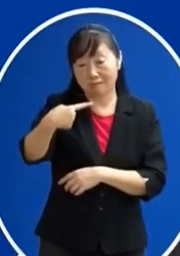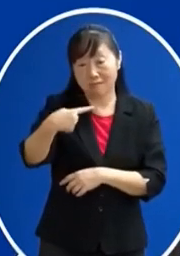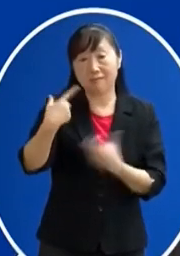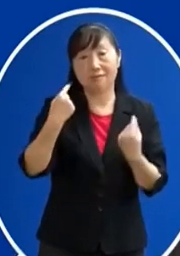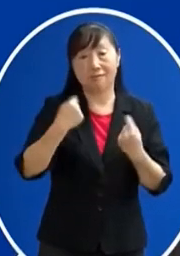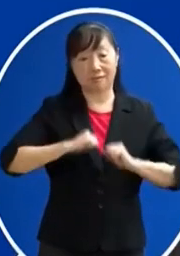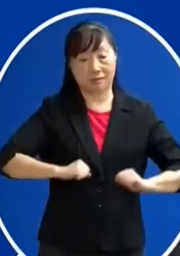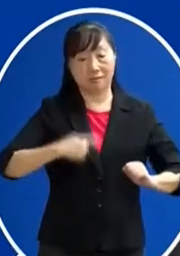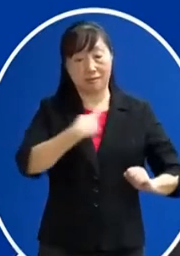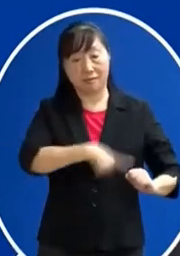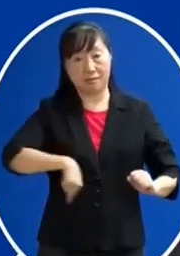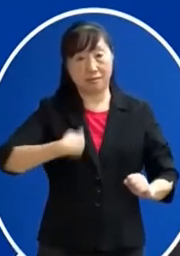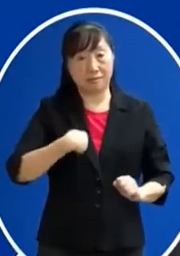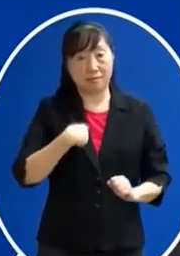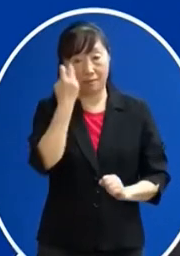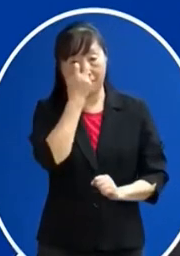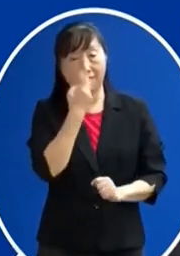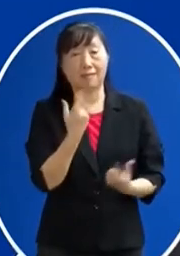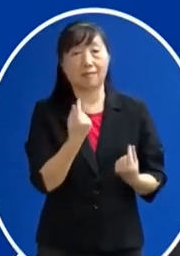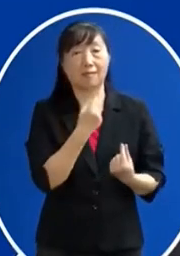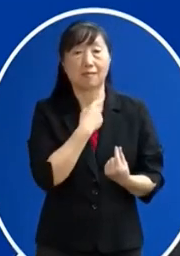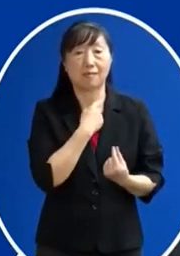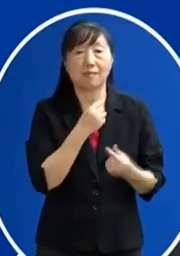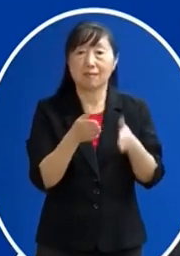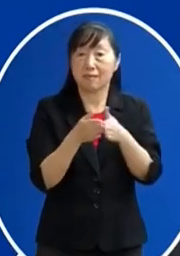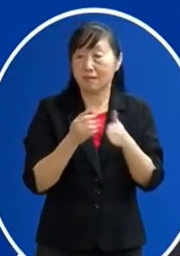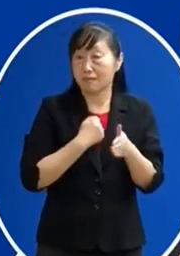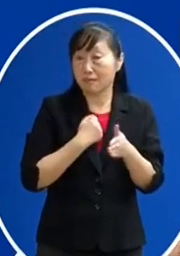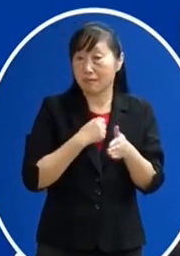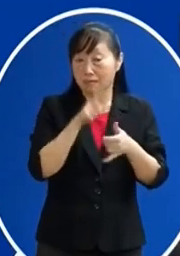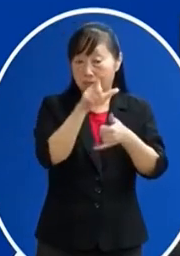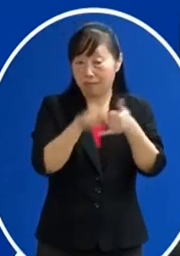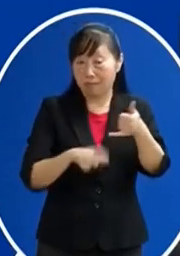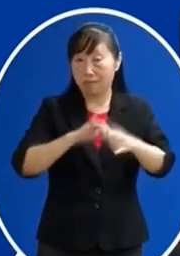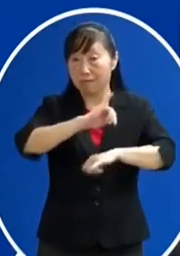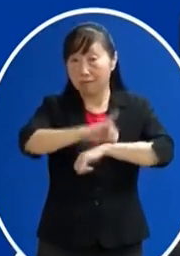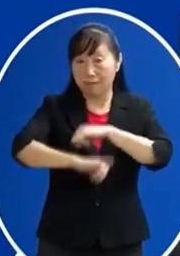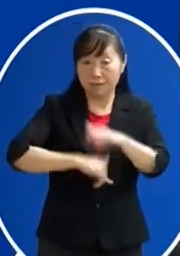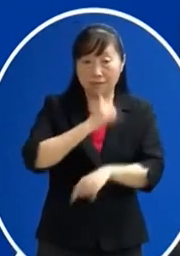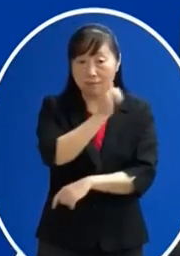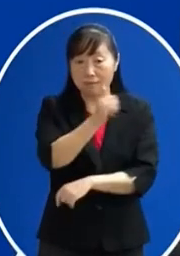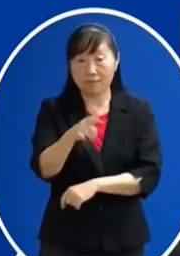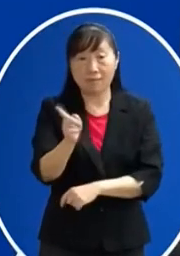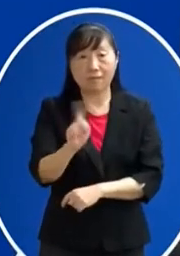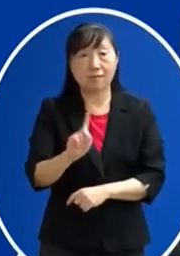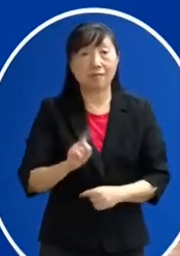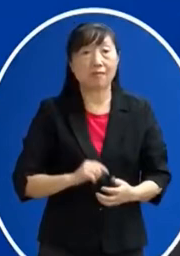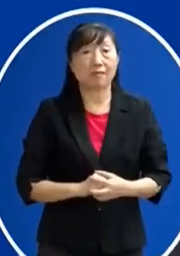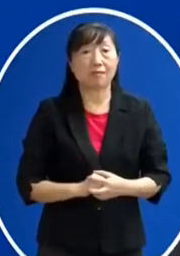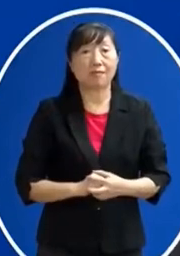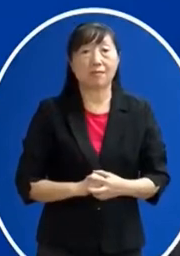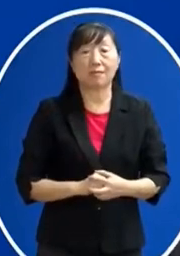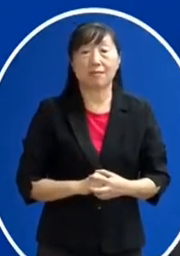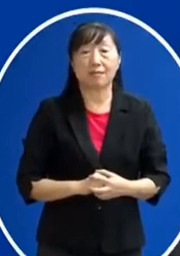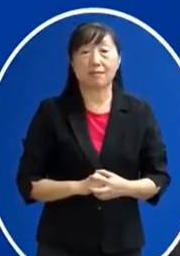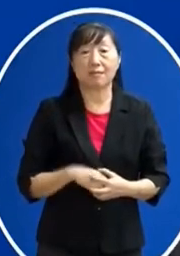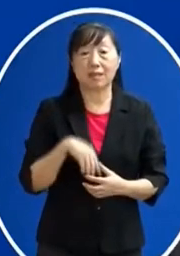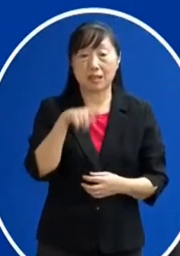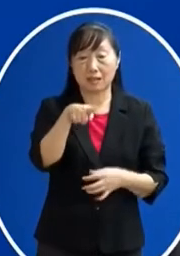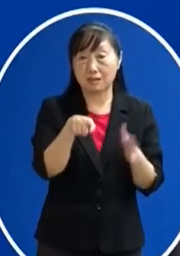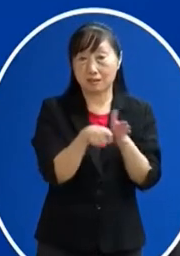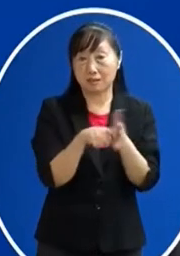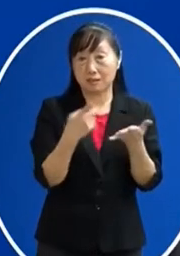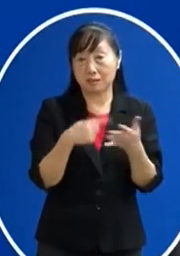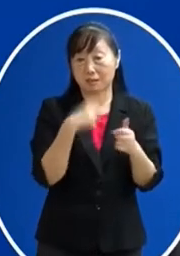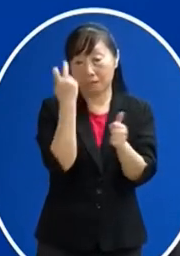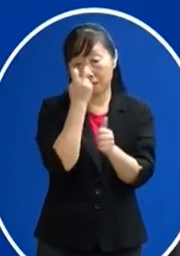测，那也必须要去了解在生活上的一些足迹哈，避免作为这个生活